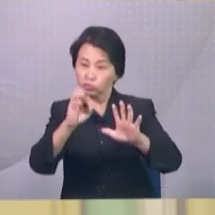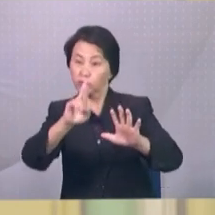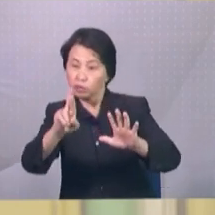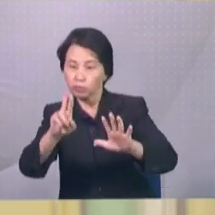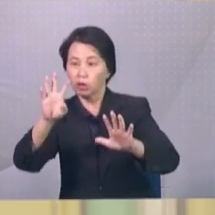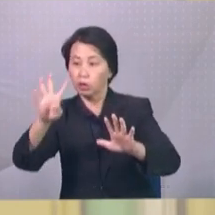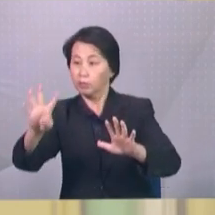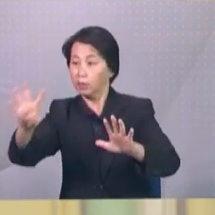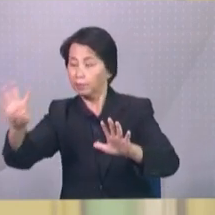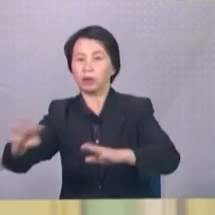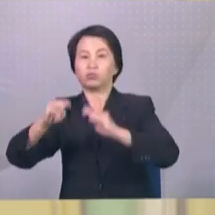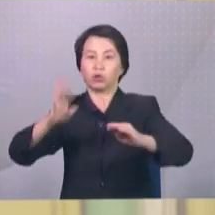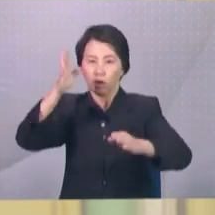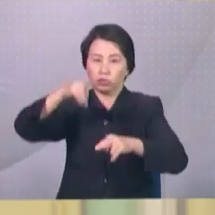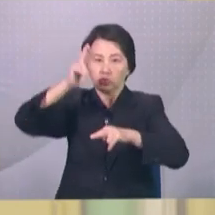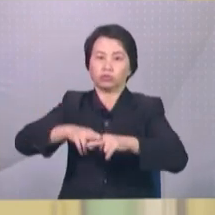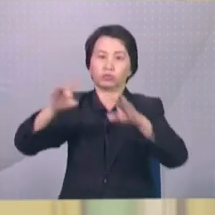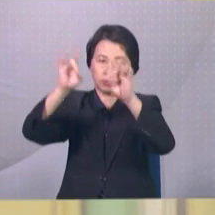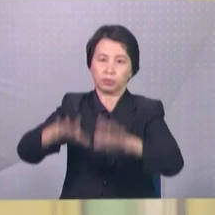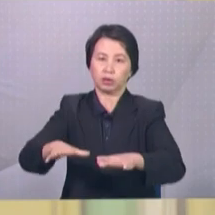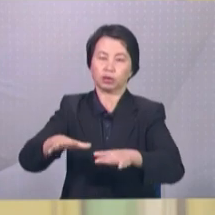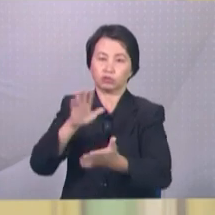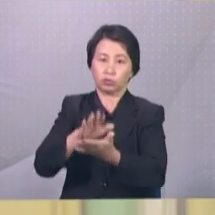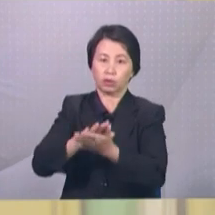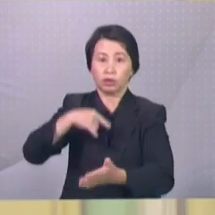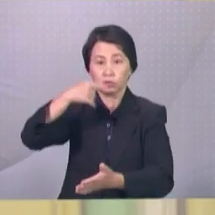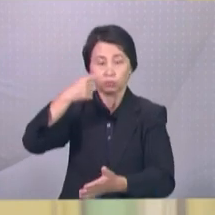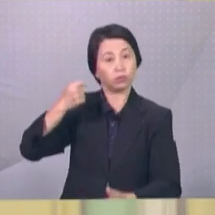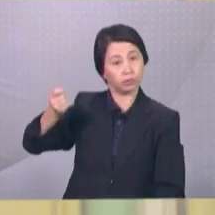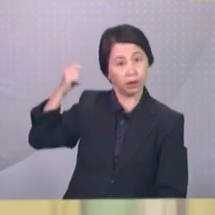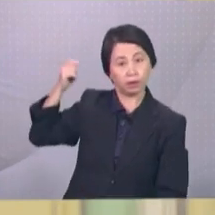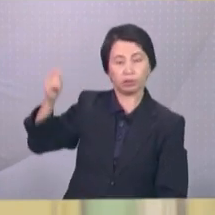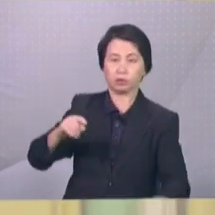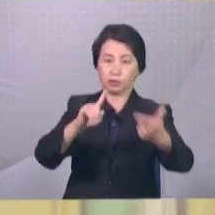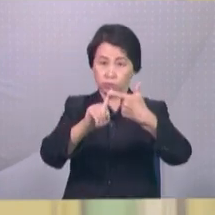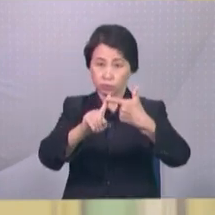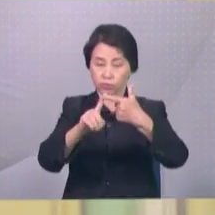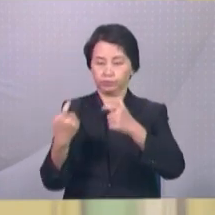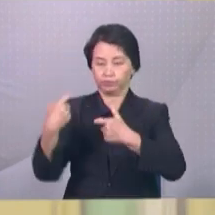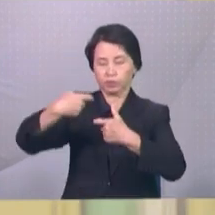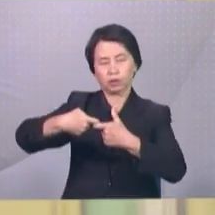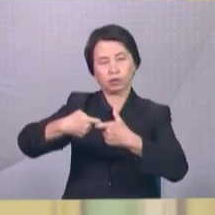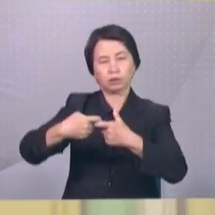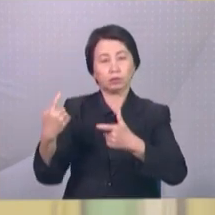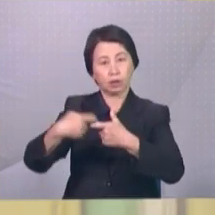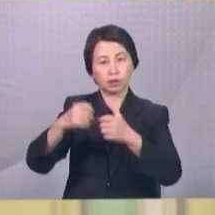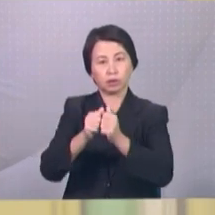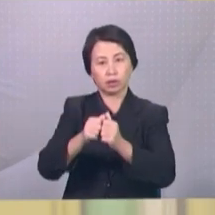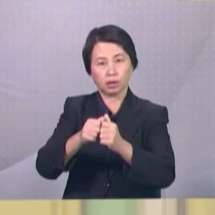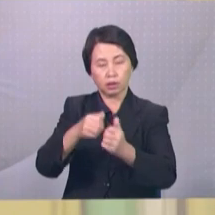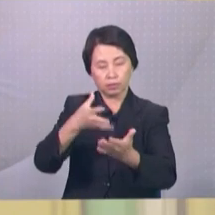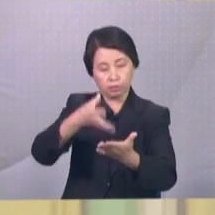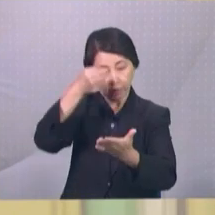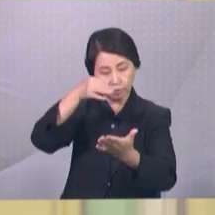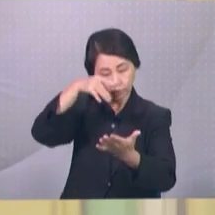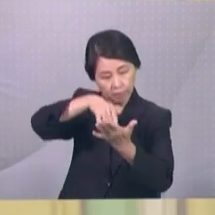500,444 orang murid di sekolah-sekolah yang disebutkan tadi. Yang kedua berkaitan dengan pengajaran dan pembelajaran